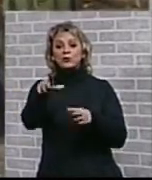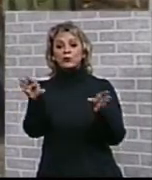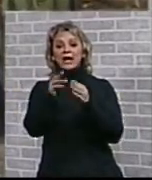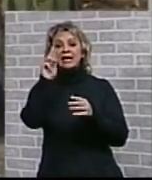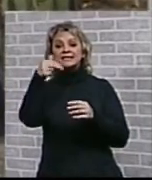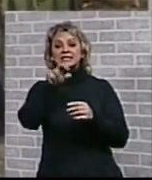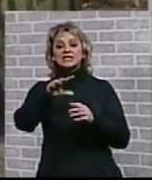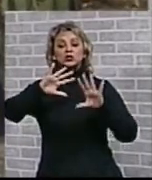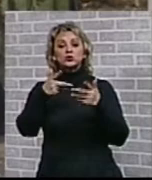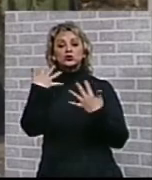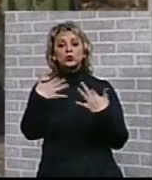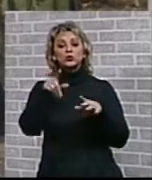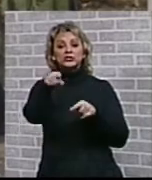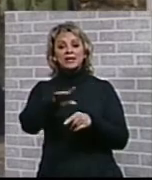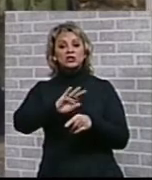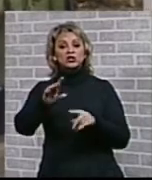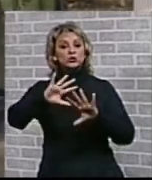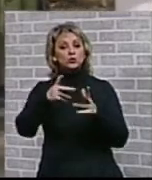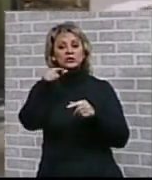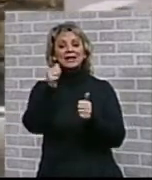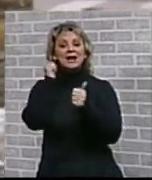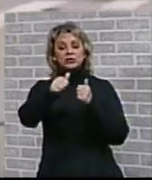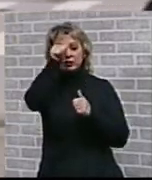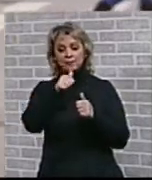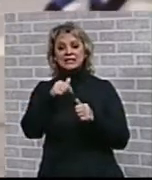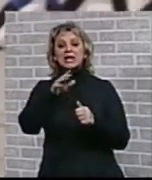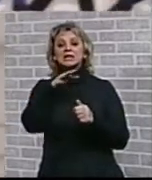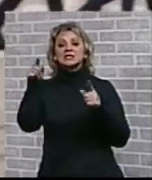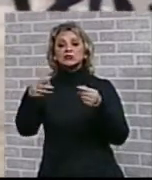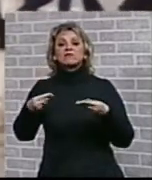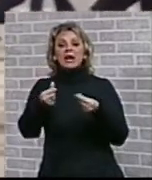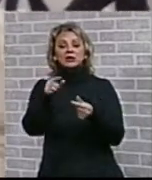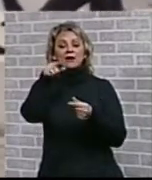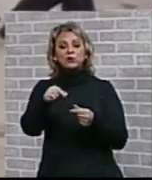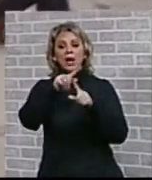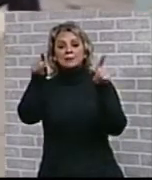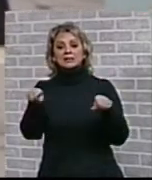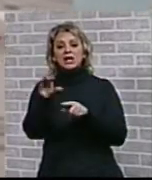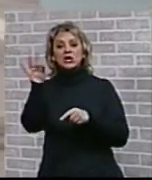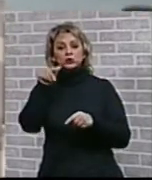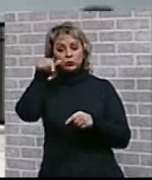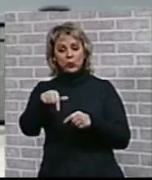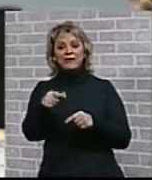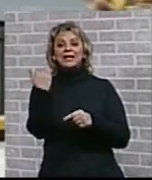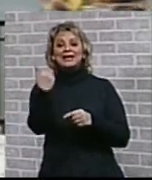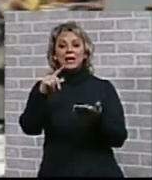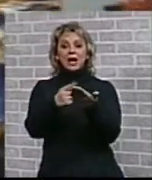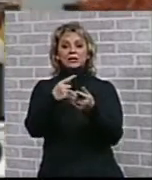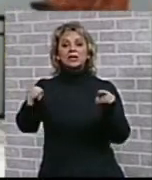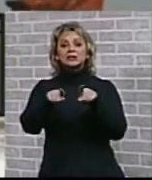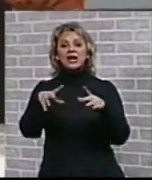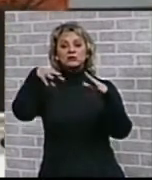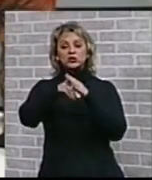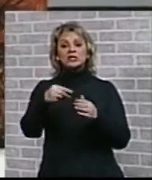Кандинским. Случайность сюжетов не случайна. Каждый месяц сезона вдохновлен абстрактной картинкой Ростова. Их календарь также в